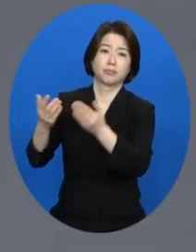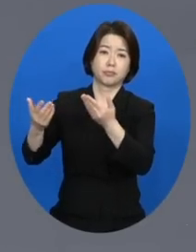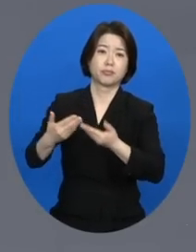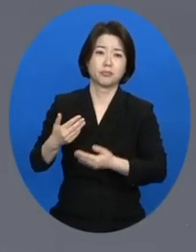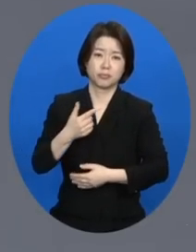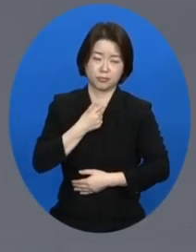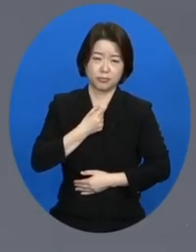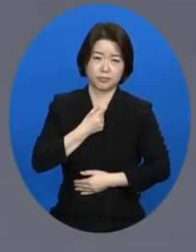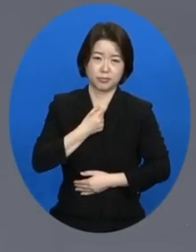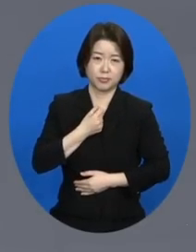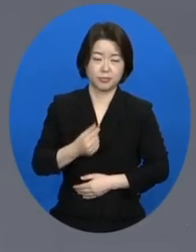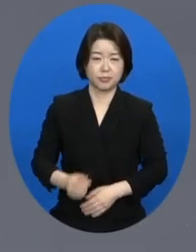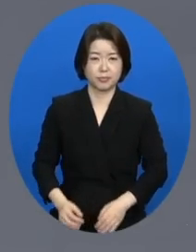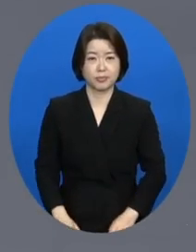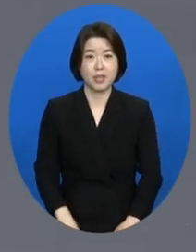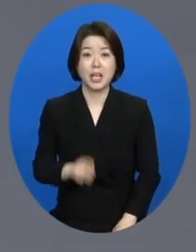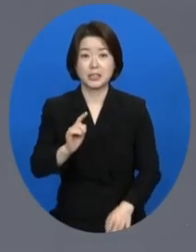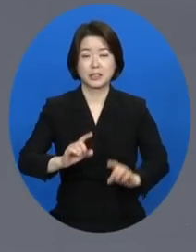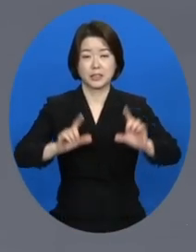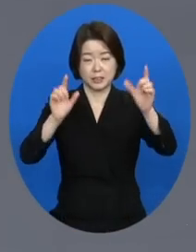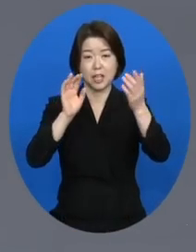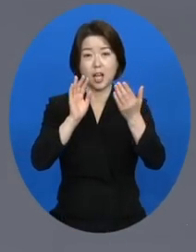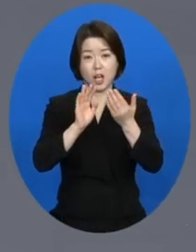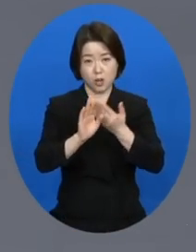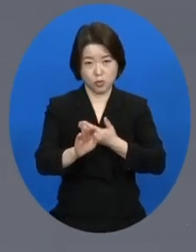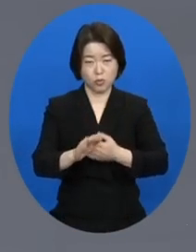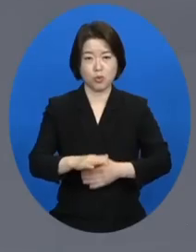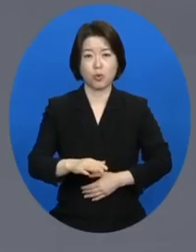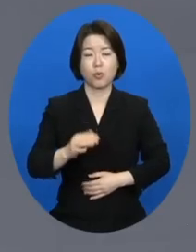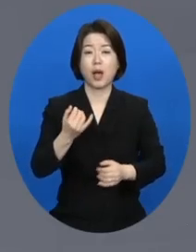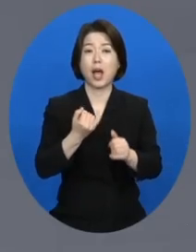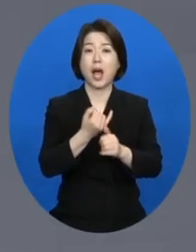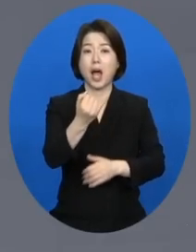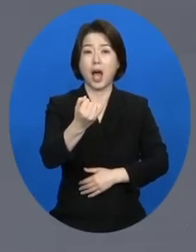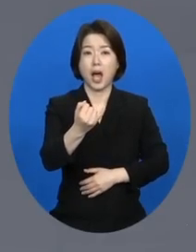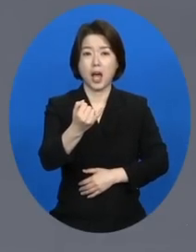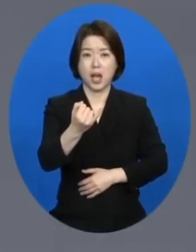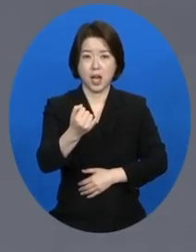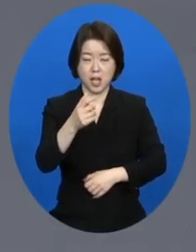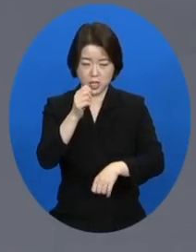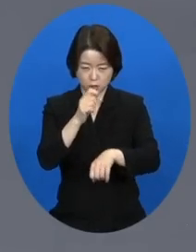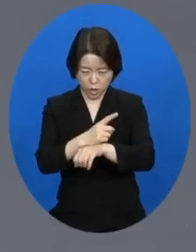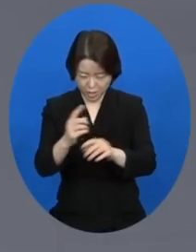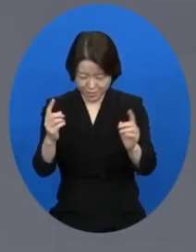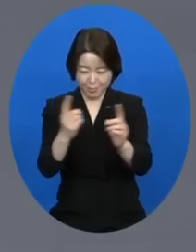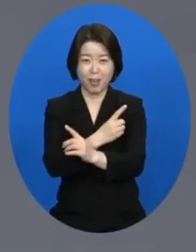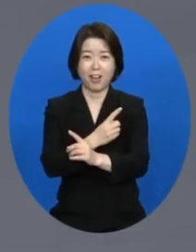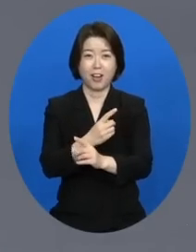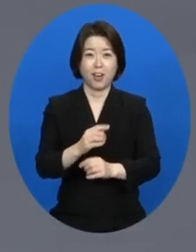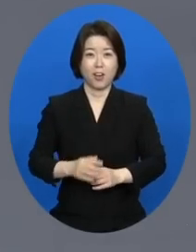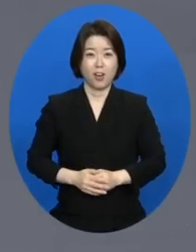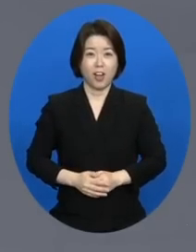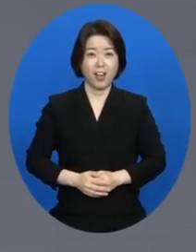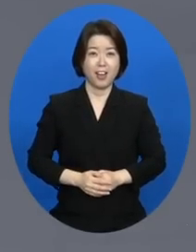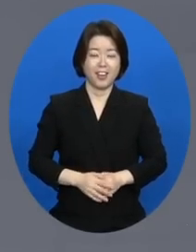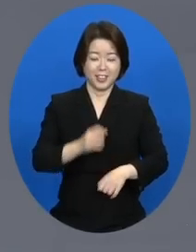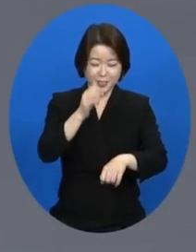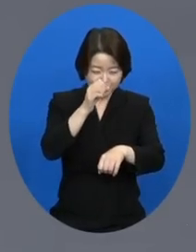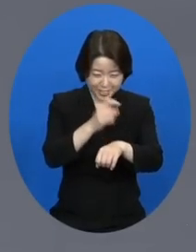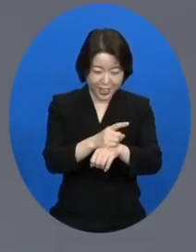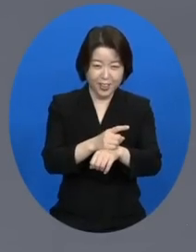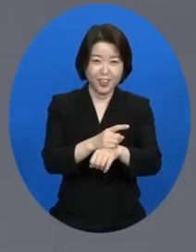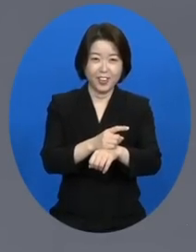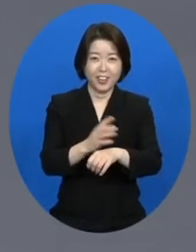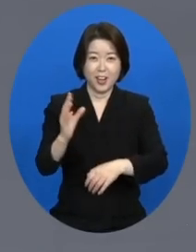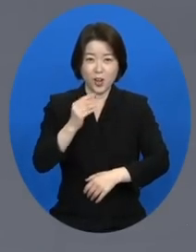원하셨던 것이죠. 그날 이후로 아내의 성질이 많이 바뀌었습니다. 죄송합니다. 성질이 아니고